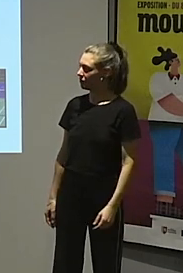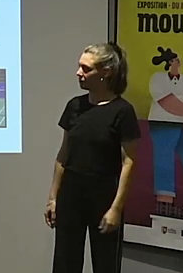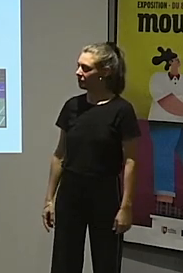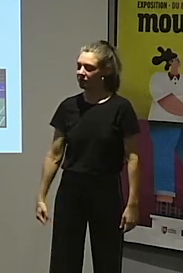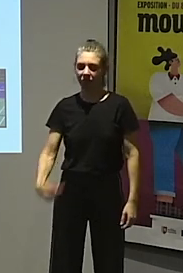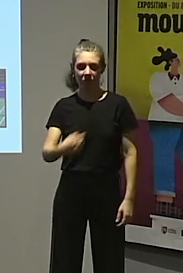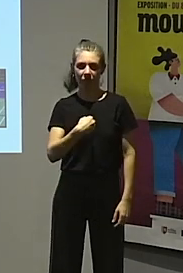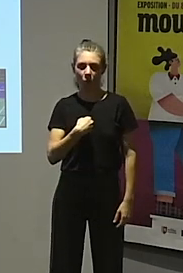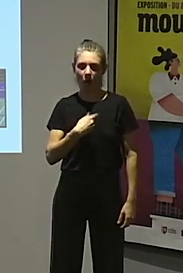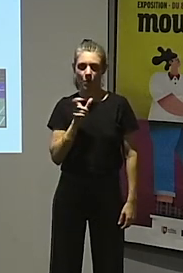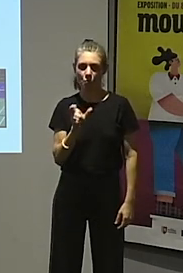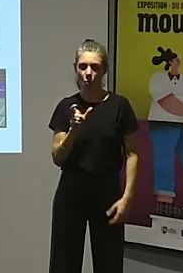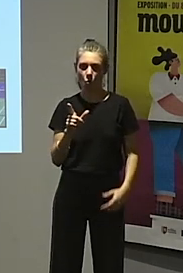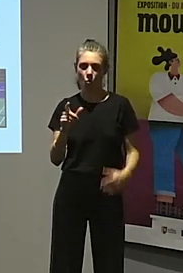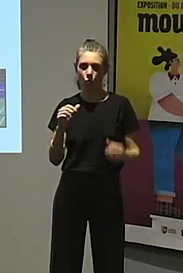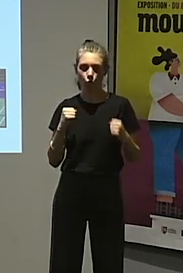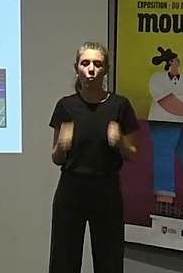Alors moi, mon mot, ce sera courage.